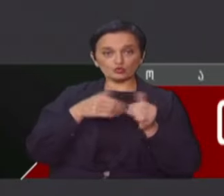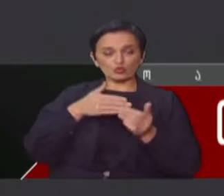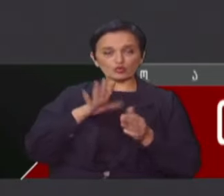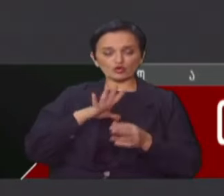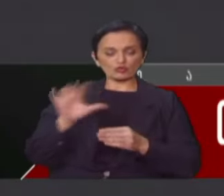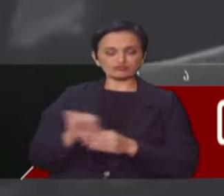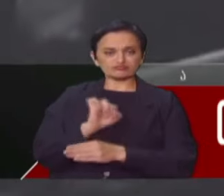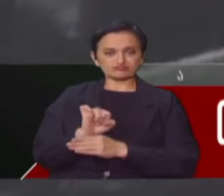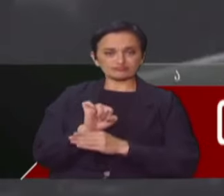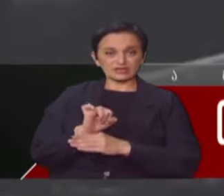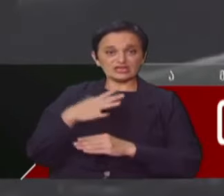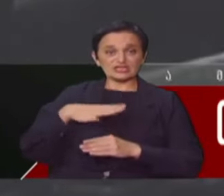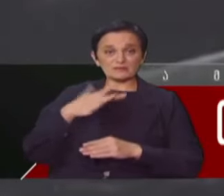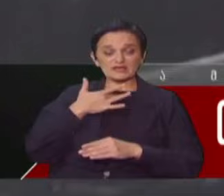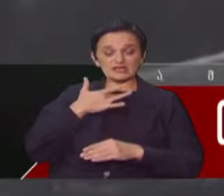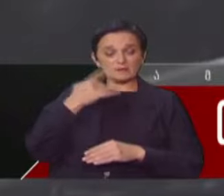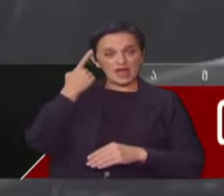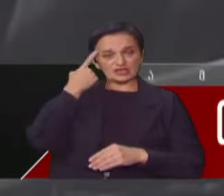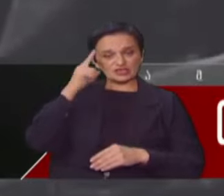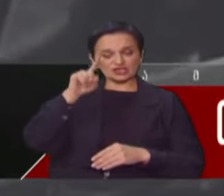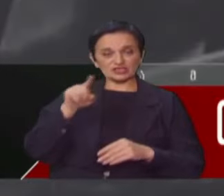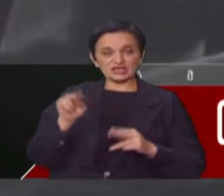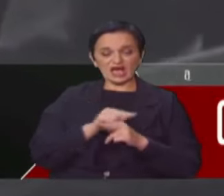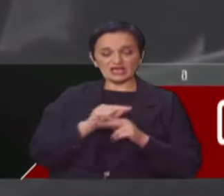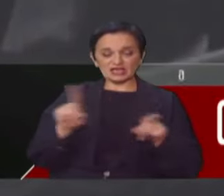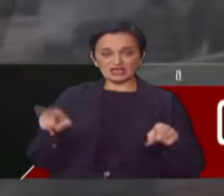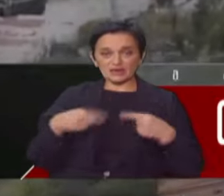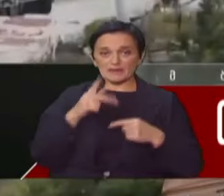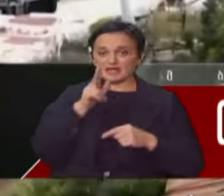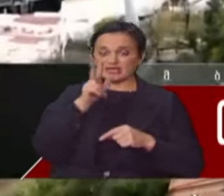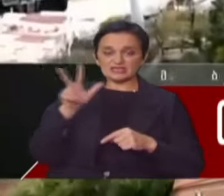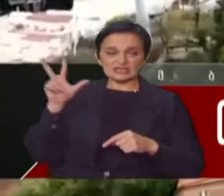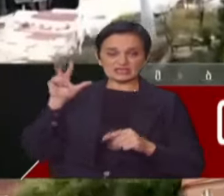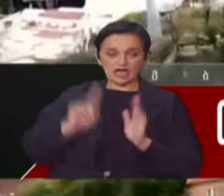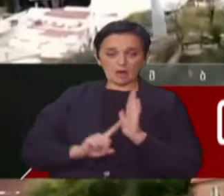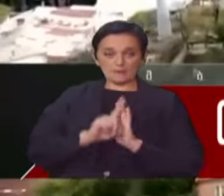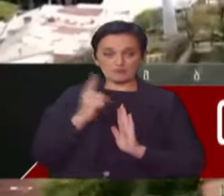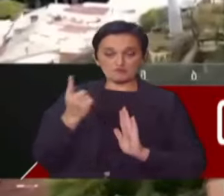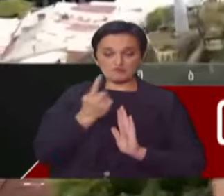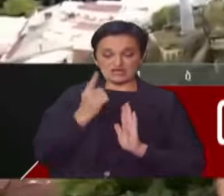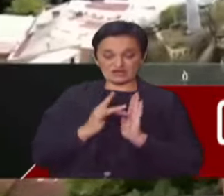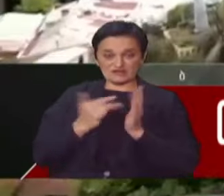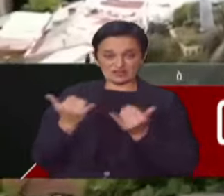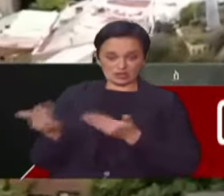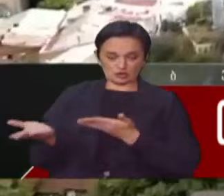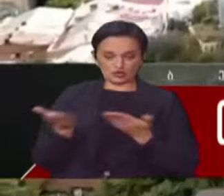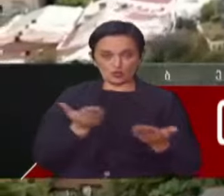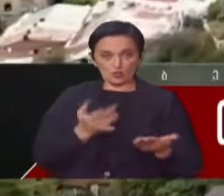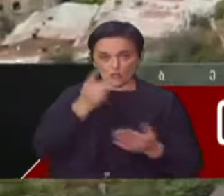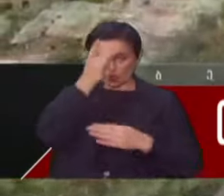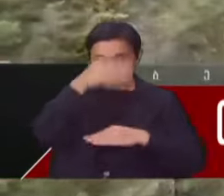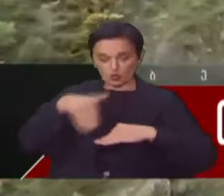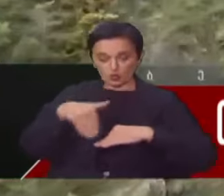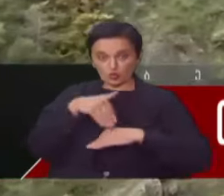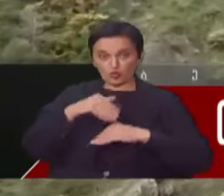იყო დარჩენილი. თბილისის მერიის ინიციატივით მისი რეაბილიტაცია 3 წლის წინ დაიწყო და პირველ მგზავრებს დღეს უმასპინძლა. რუსთაველის